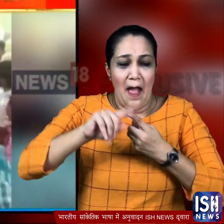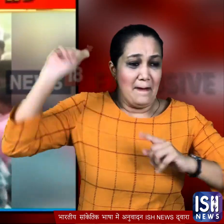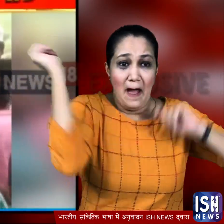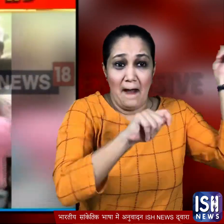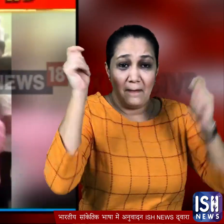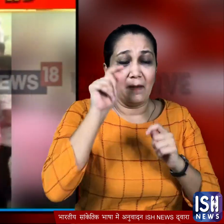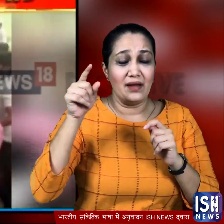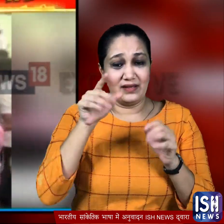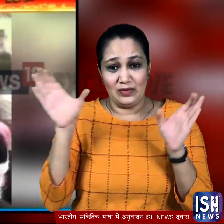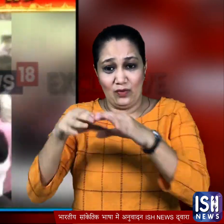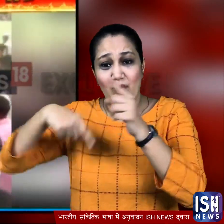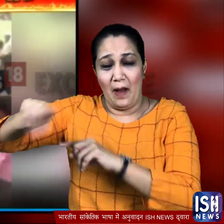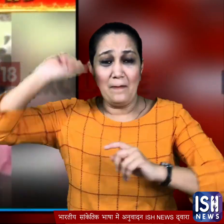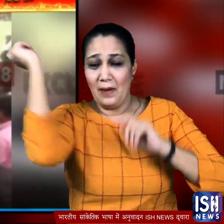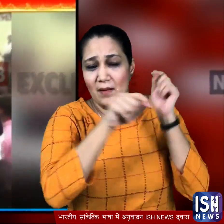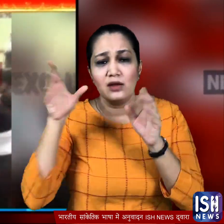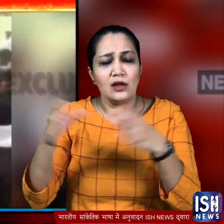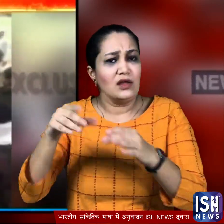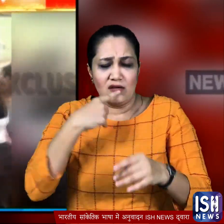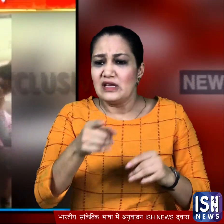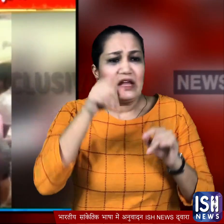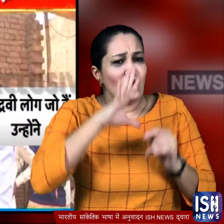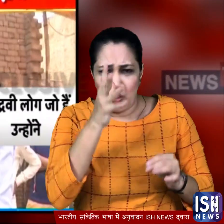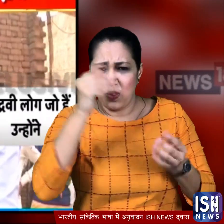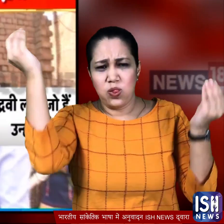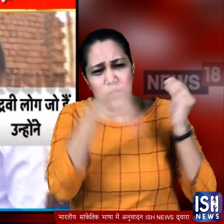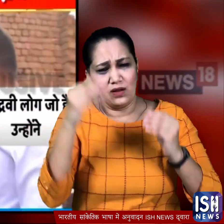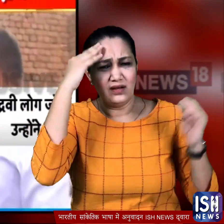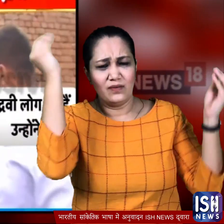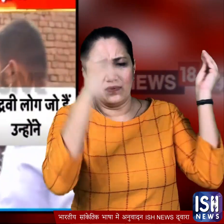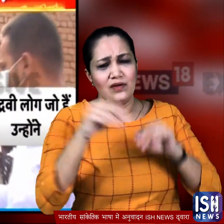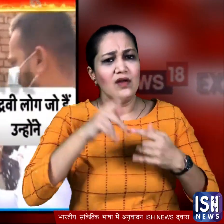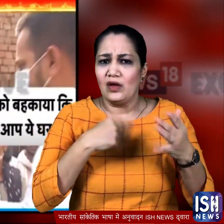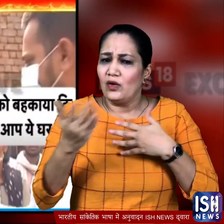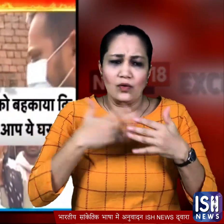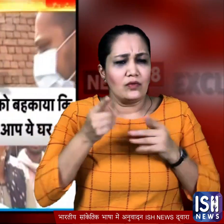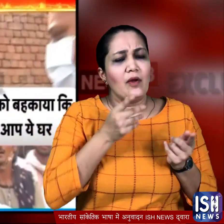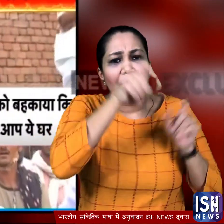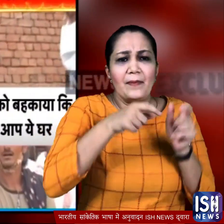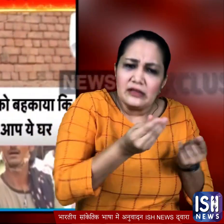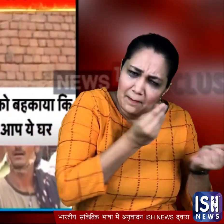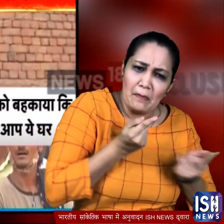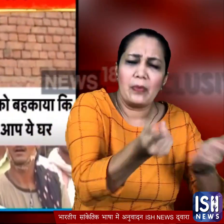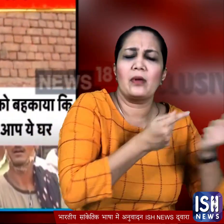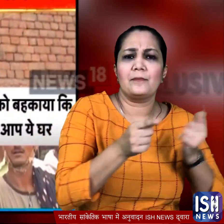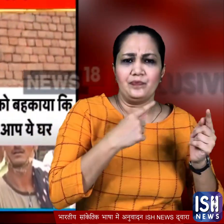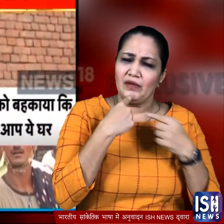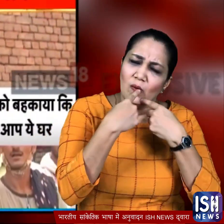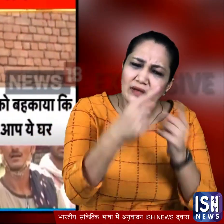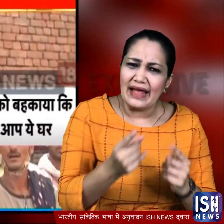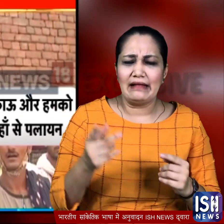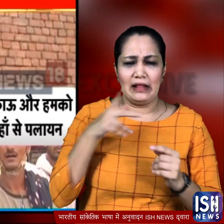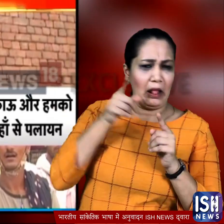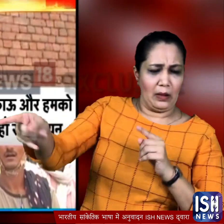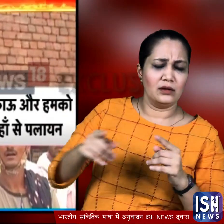समुदाय पर है वो बारात के लोगों की पिटाई की घटना को ही झूठ बता रहे हैं। उपद्रवी लोग जो हैं उन्होंने इनको बहकाया कि आप